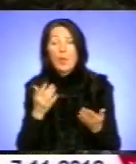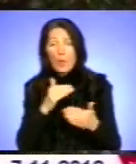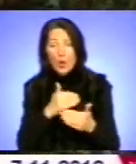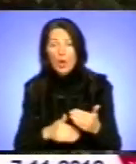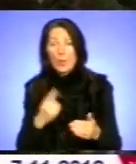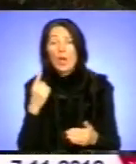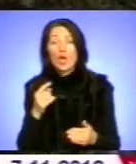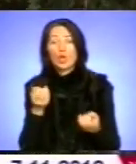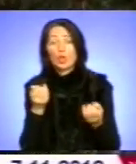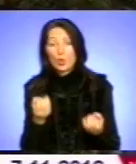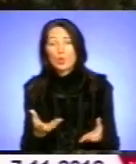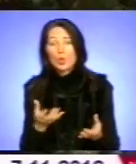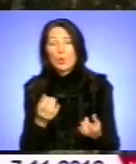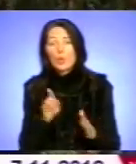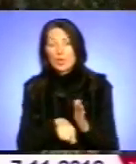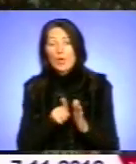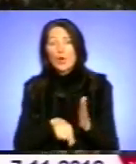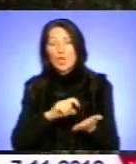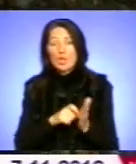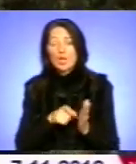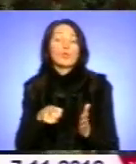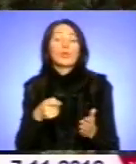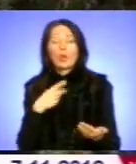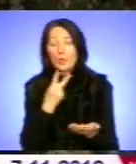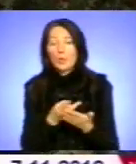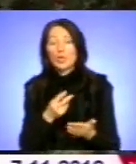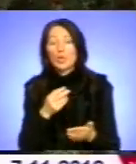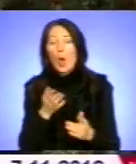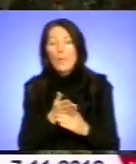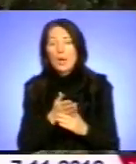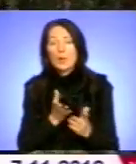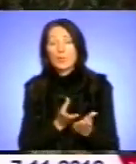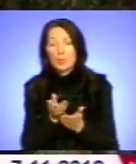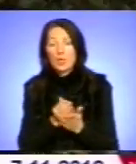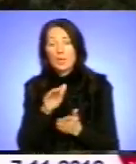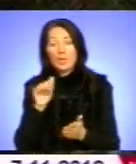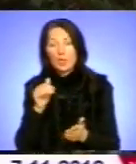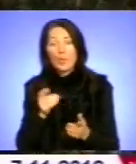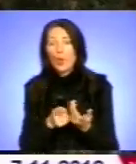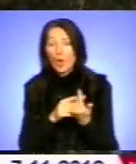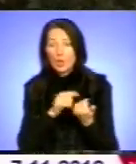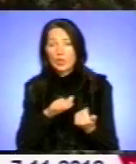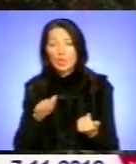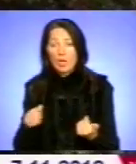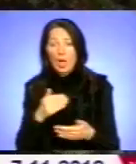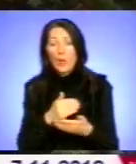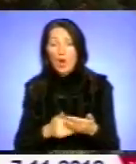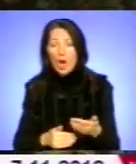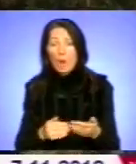передбачені пільги по сплаті кредиту від кількості дітей. А програма доступного житла, навпаки,